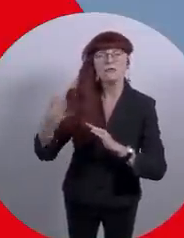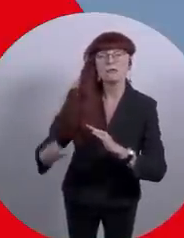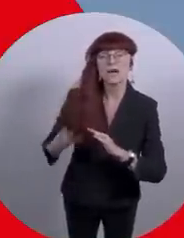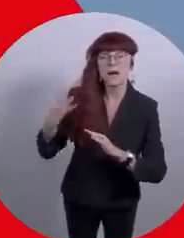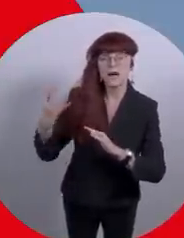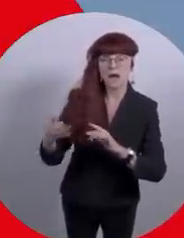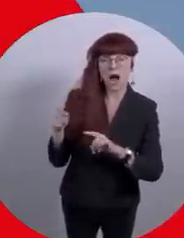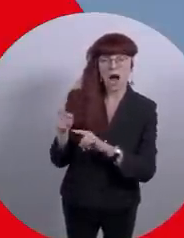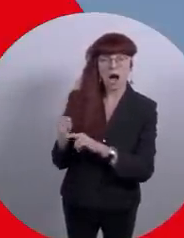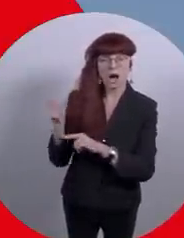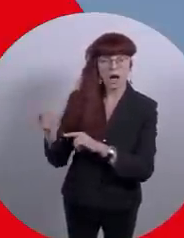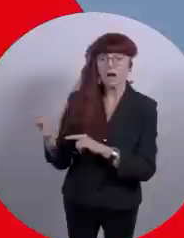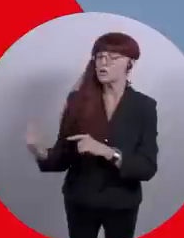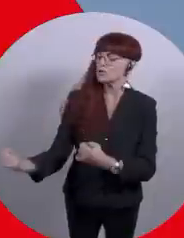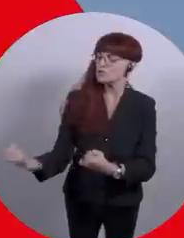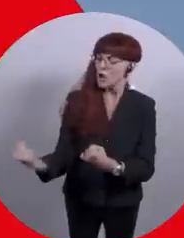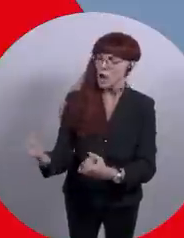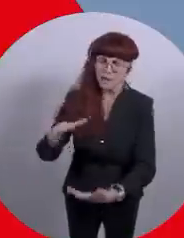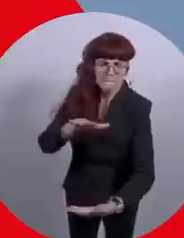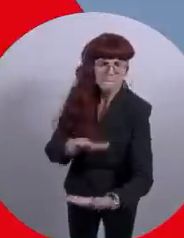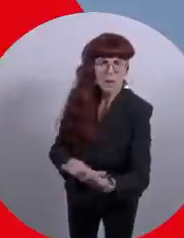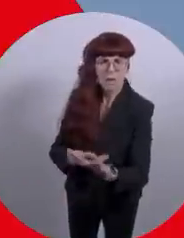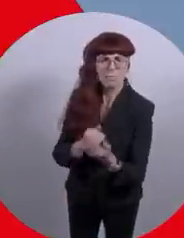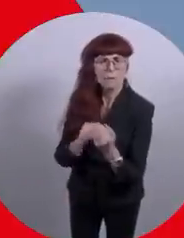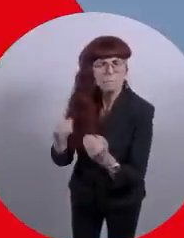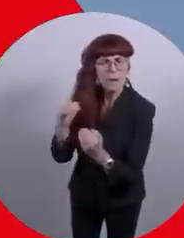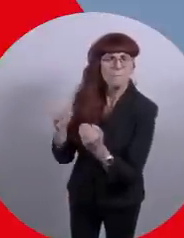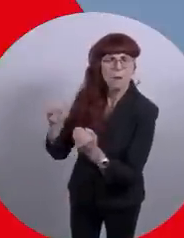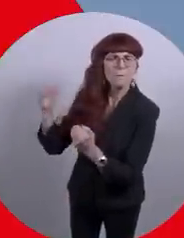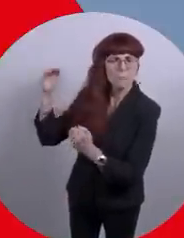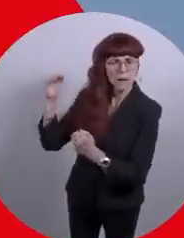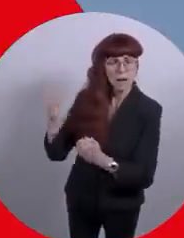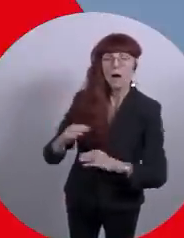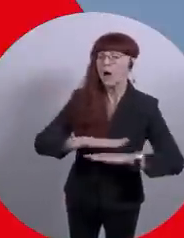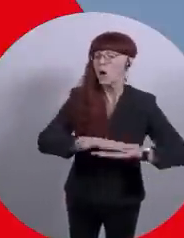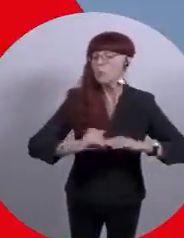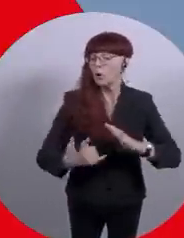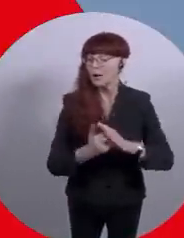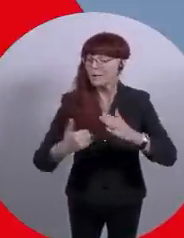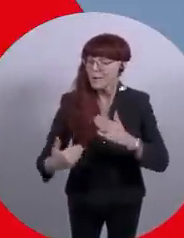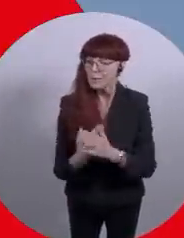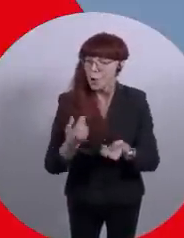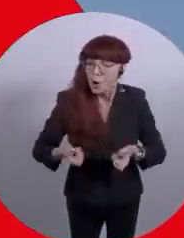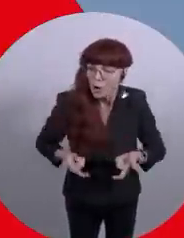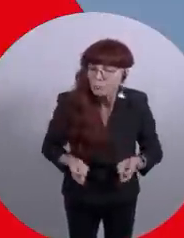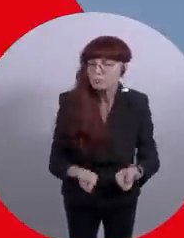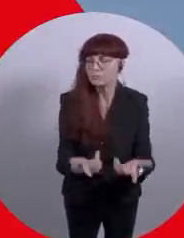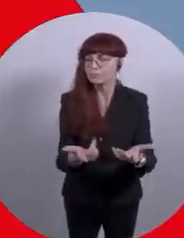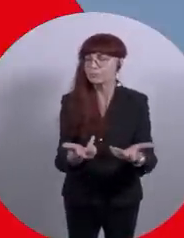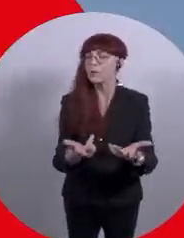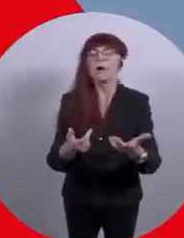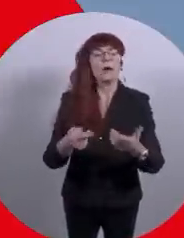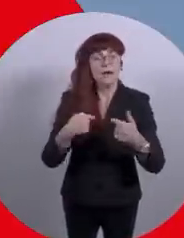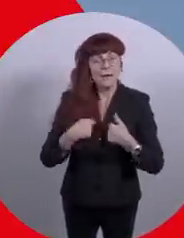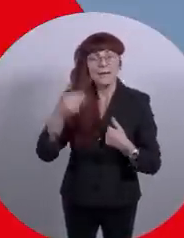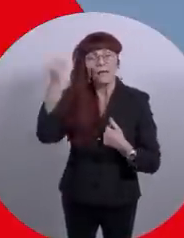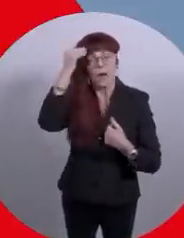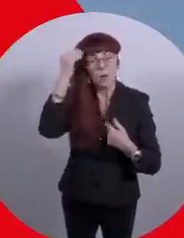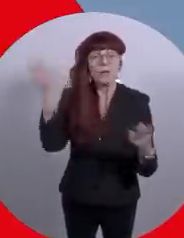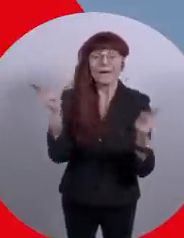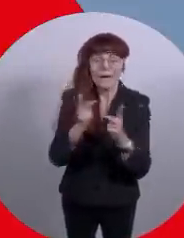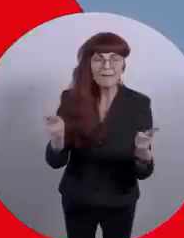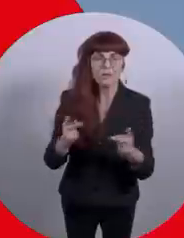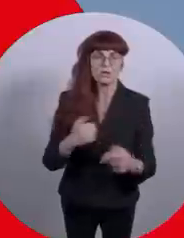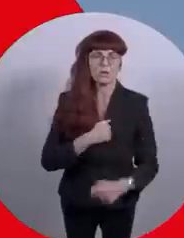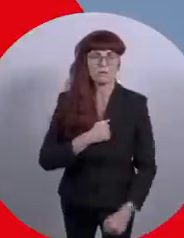Funken an dieser Stärke verloren sondern ganz im Gegenteil wir haben Projekte auf den Weg gebracht ich so bis dahin nicht für möglich gehalten hätte